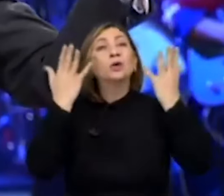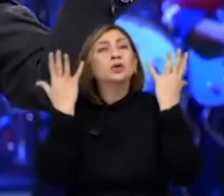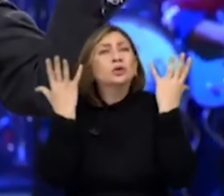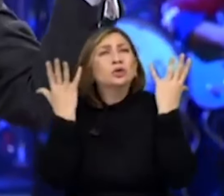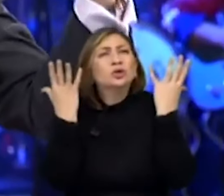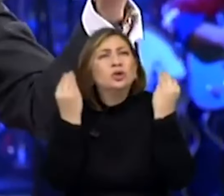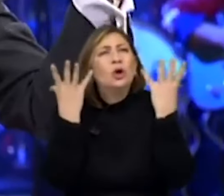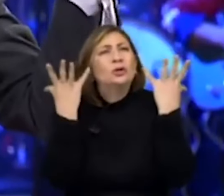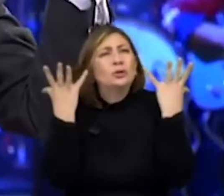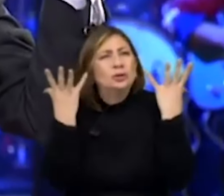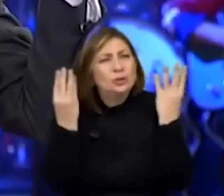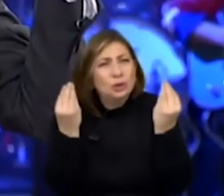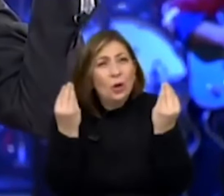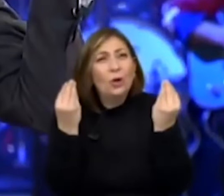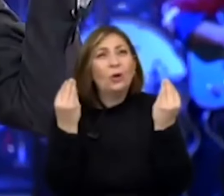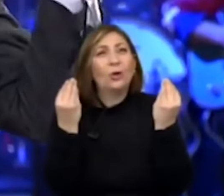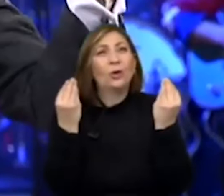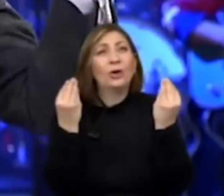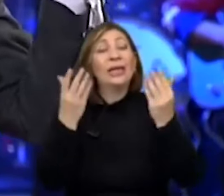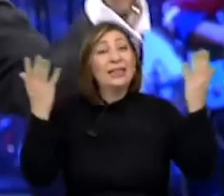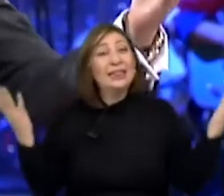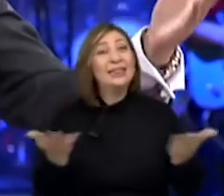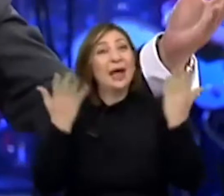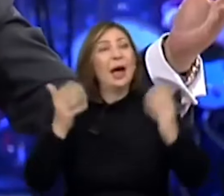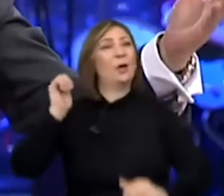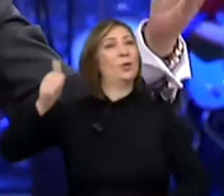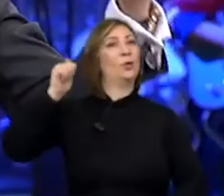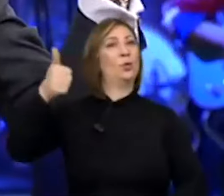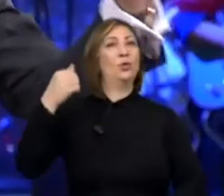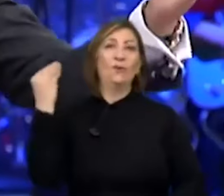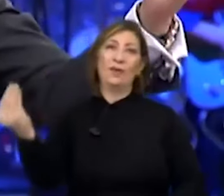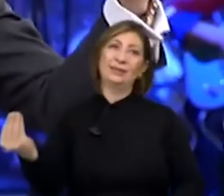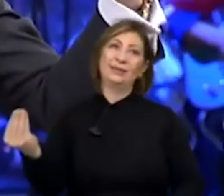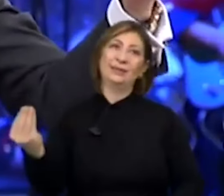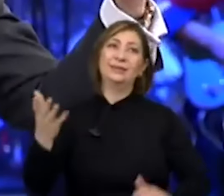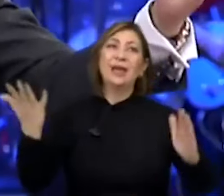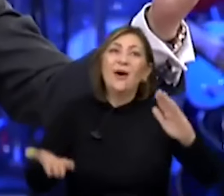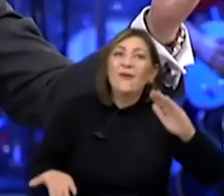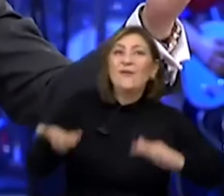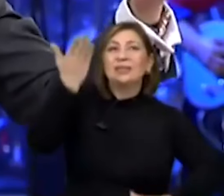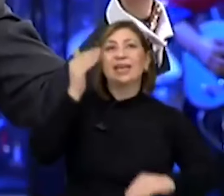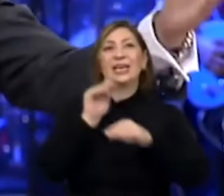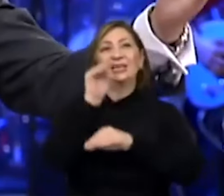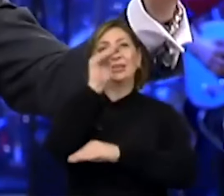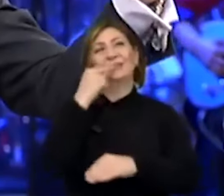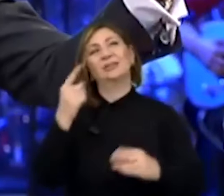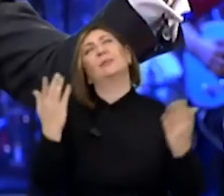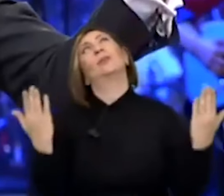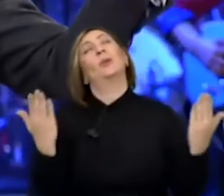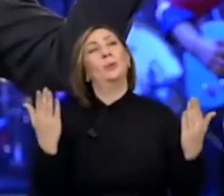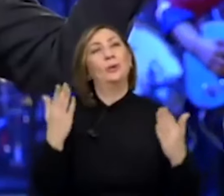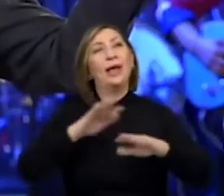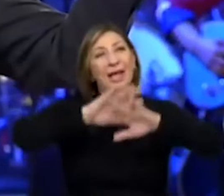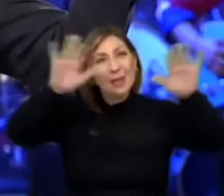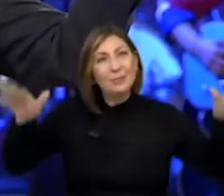çok, çok daha gün versin diyeceğim. Çok daha fazla gün versin diyeceğim. Ne olur, ne